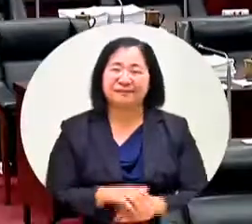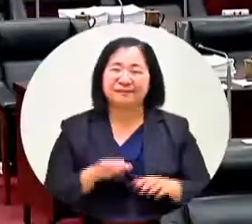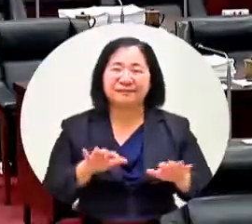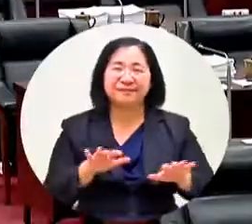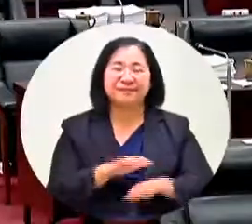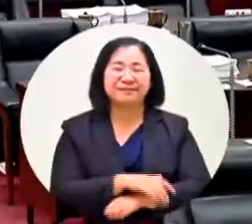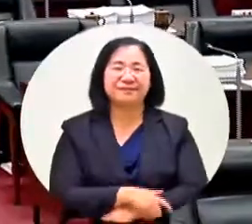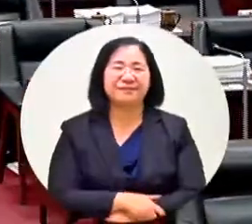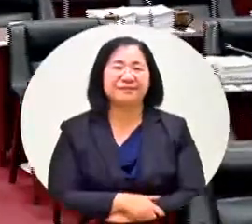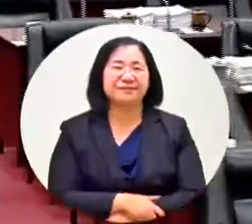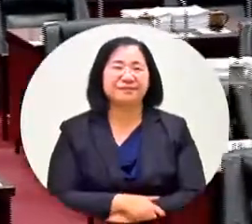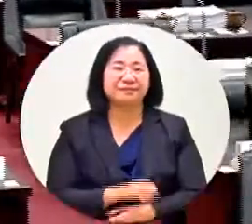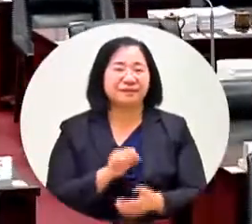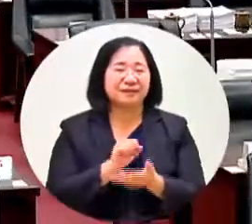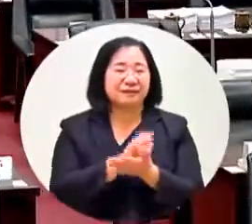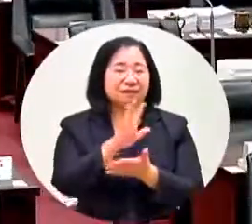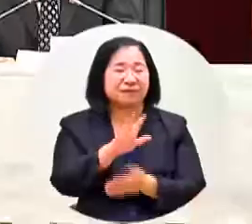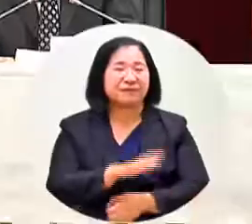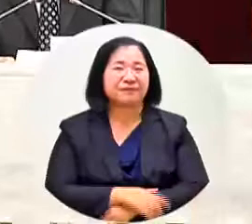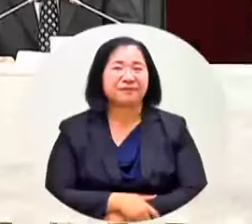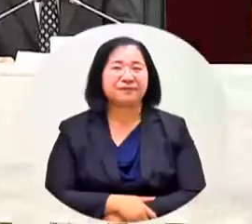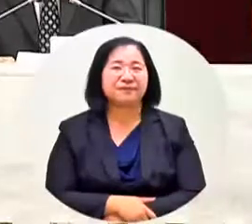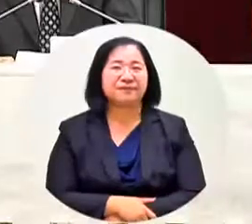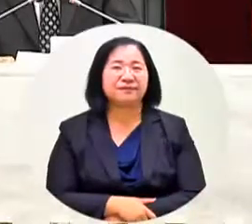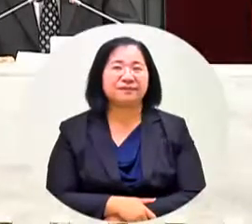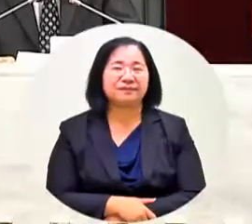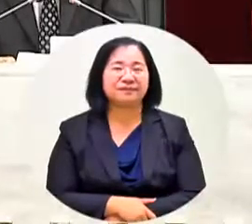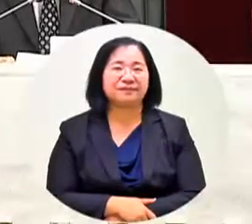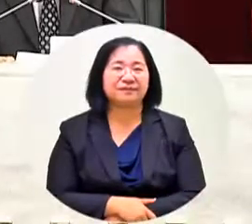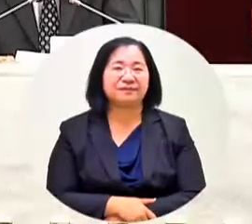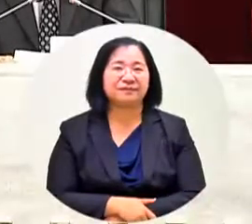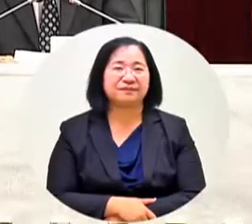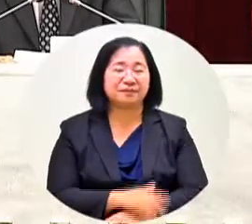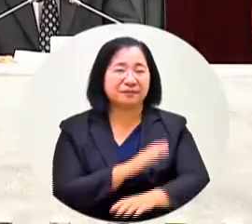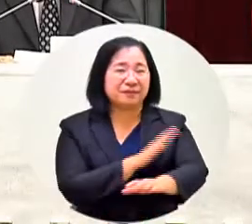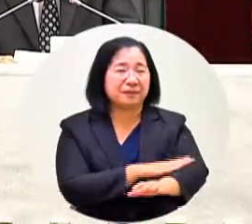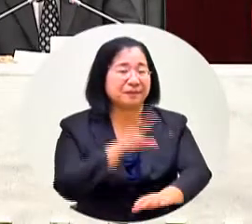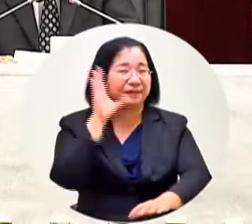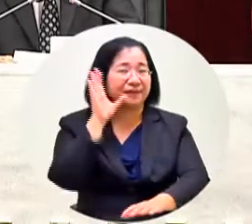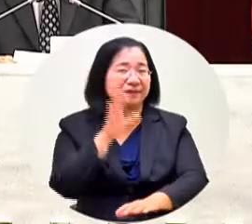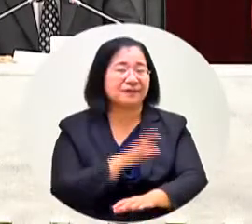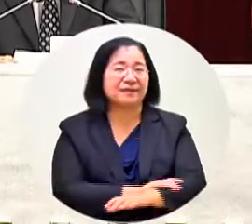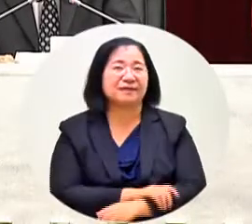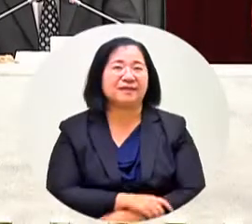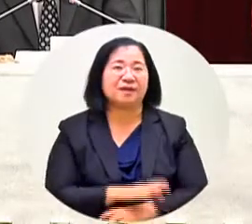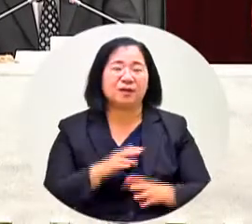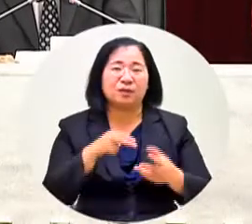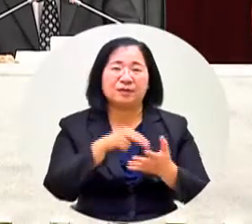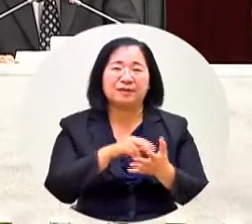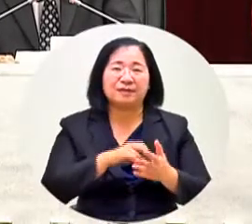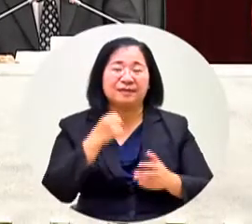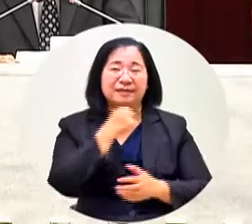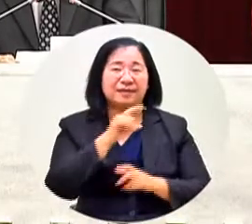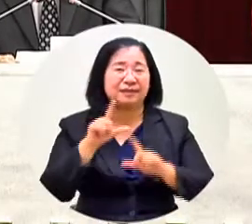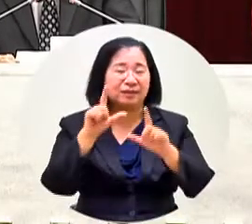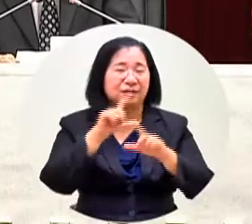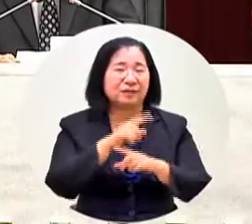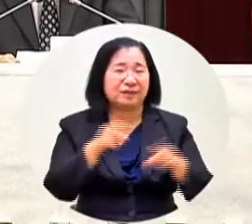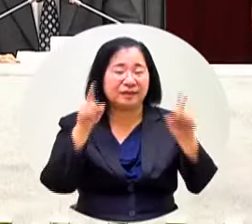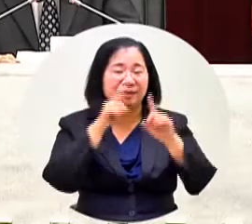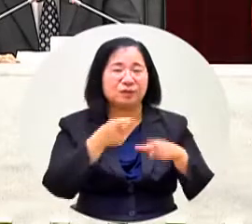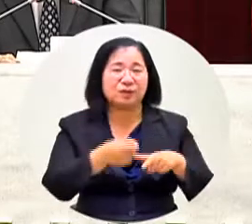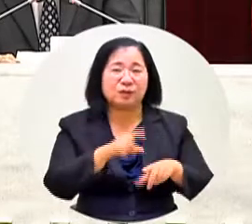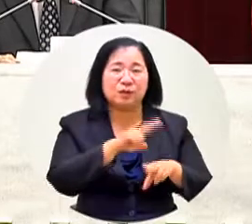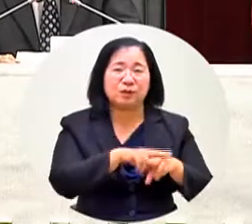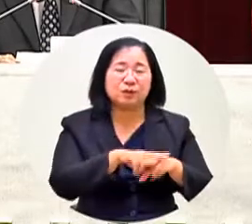可白啊，宁可白啊，哈。 好，我想今天我们的联合质询就到此，好，谢谢。那是不是请时间先暂停一